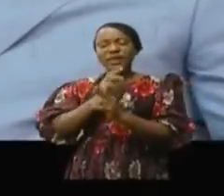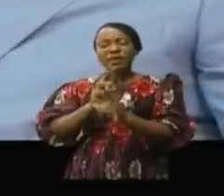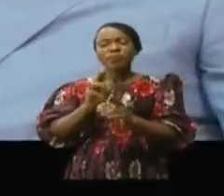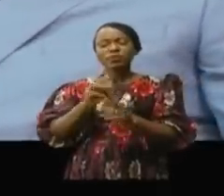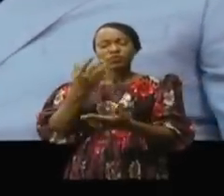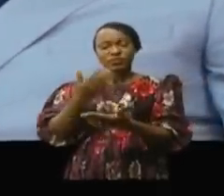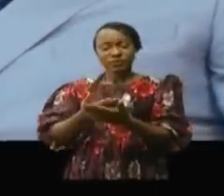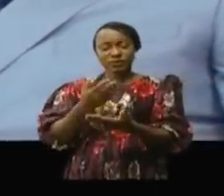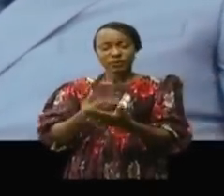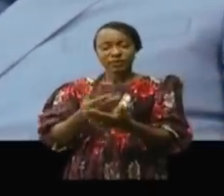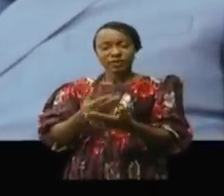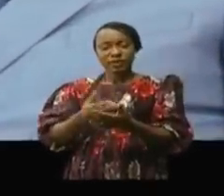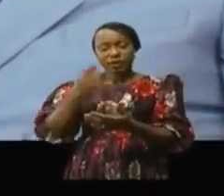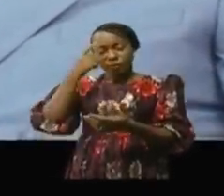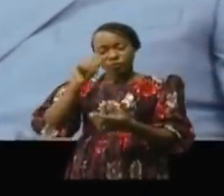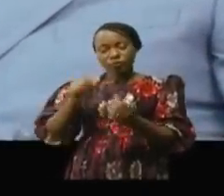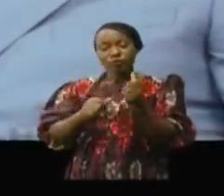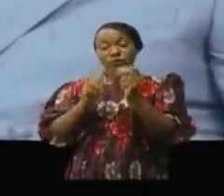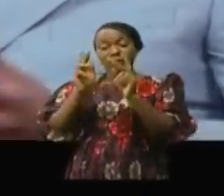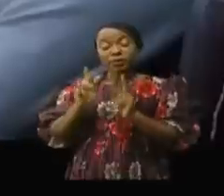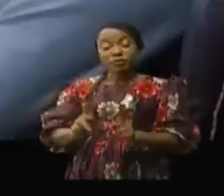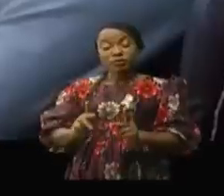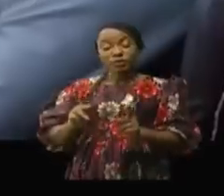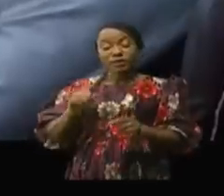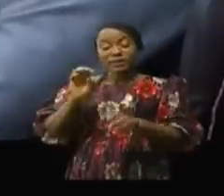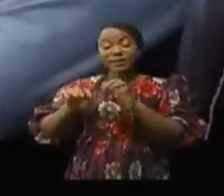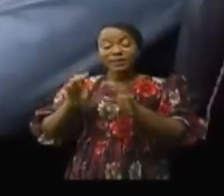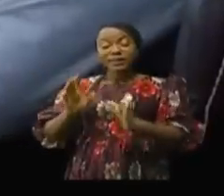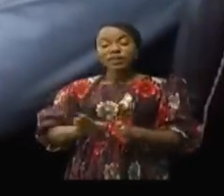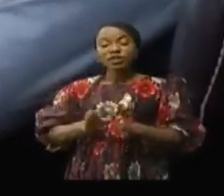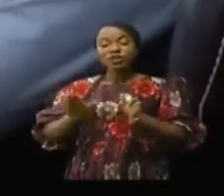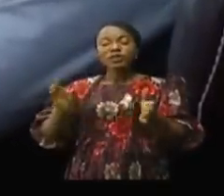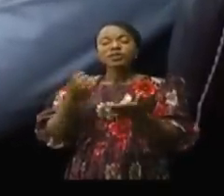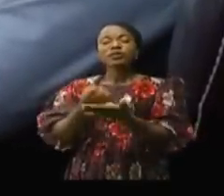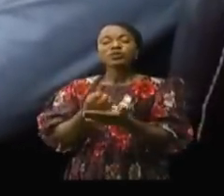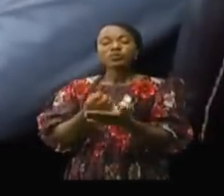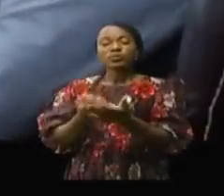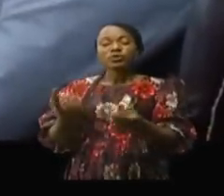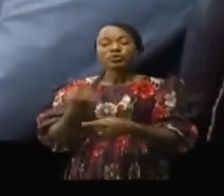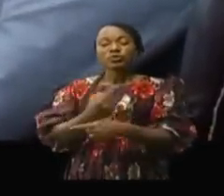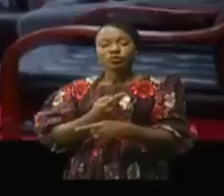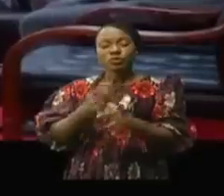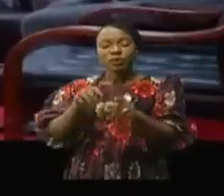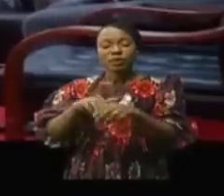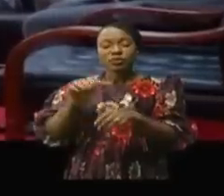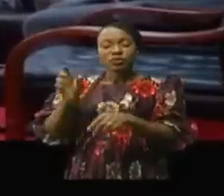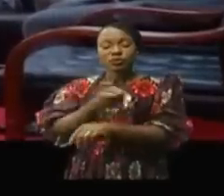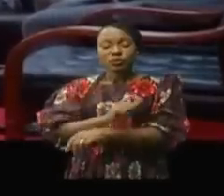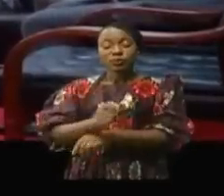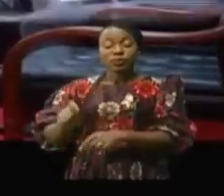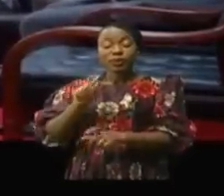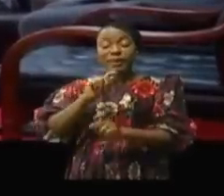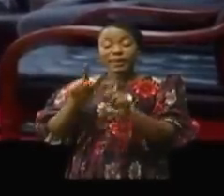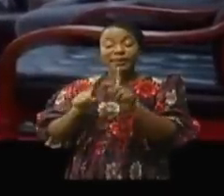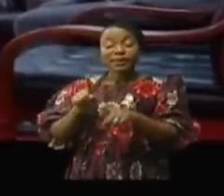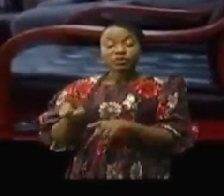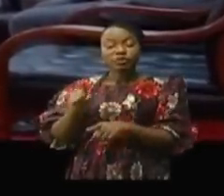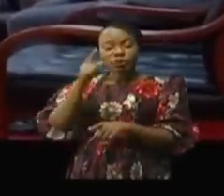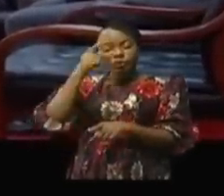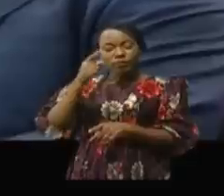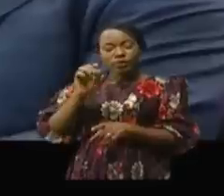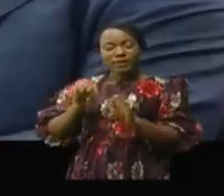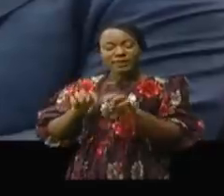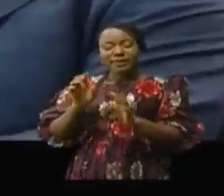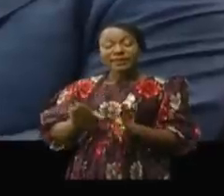la problématique du relogement des agents du secrétariat général à l'économie à ce jour son bureau. La question du relogement du